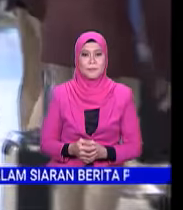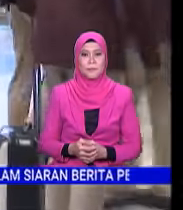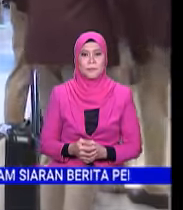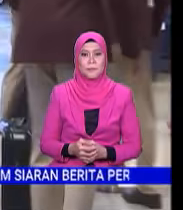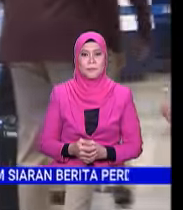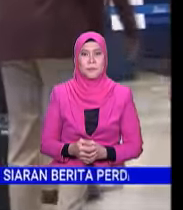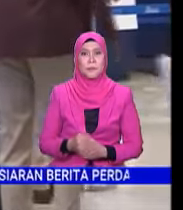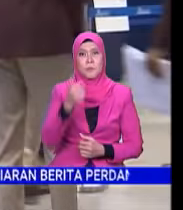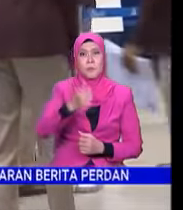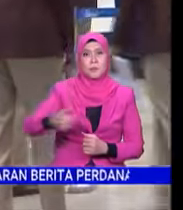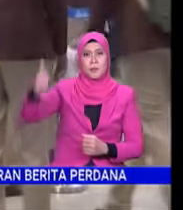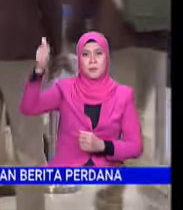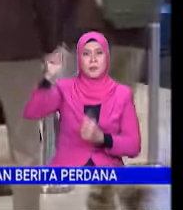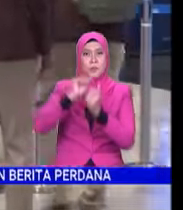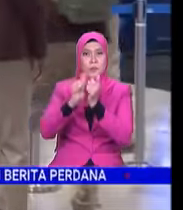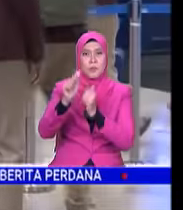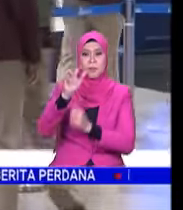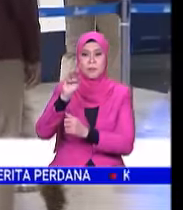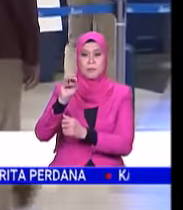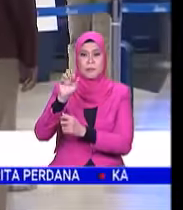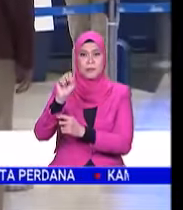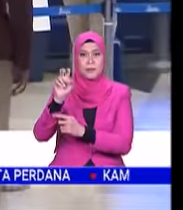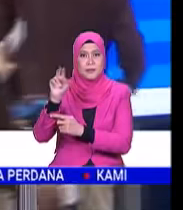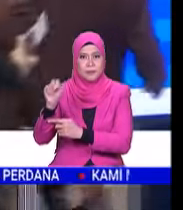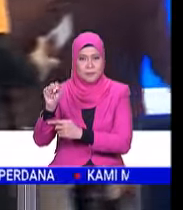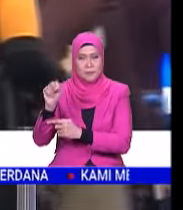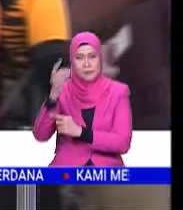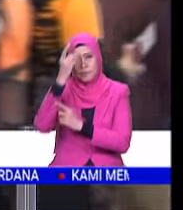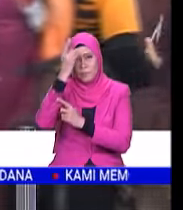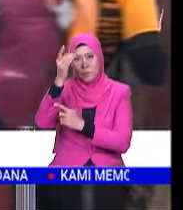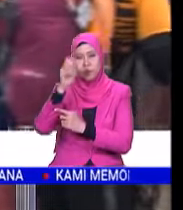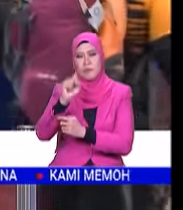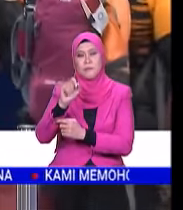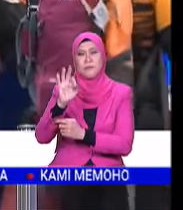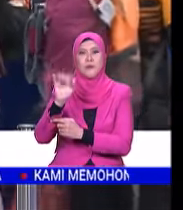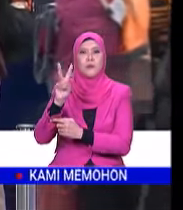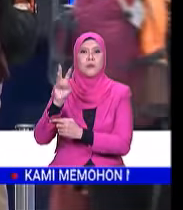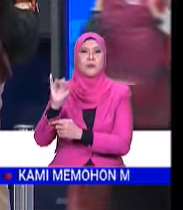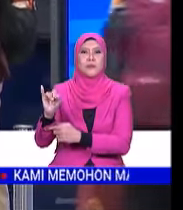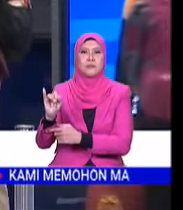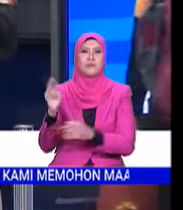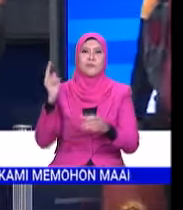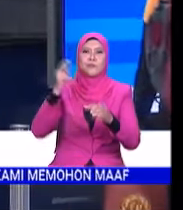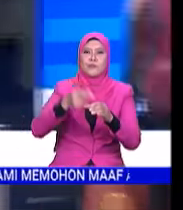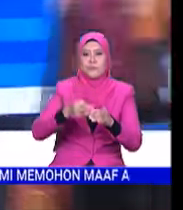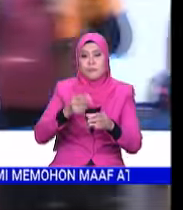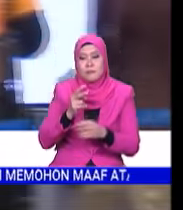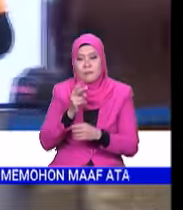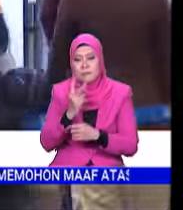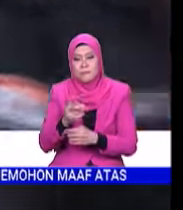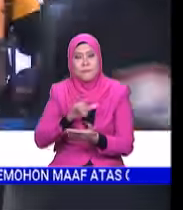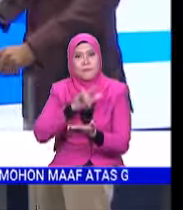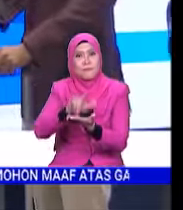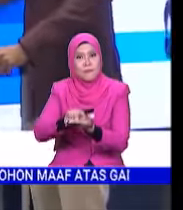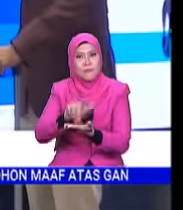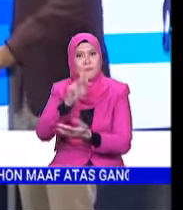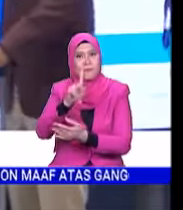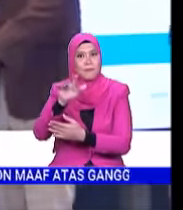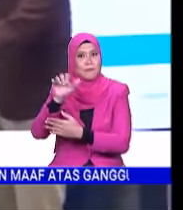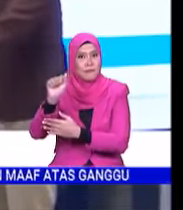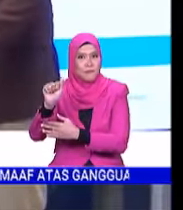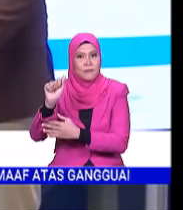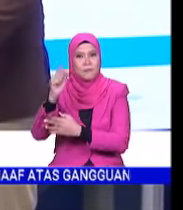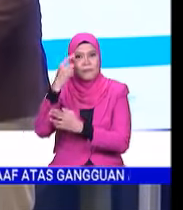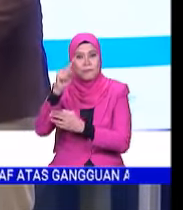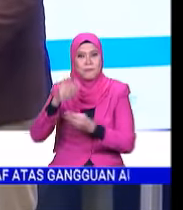Sementara itu, Pengarah Majlis Sukan Negara MSN Dato' Ahmad Syapawi Ismail turut hadir di lapangan terbang antarabangsa Sepang KLIA